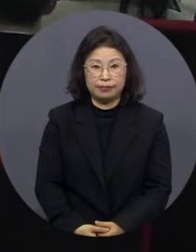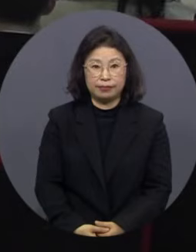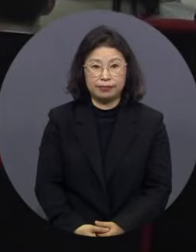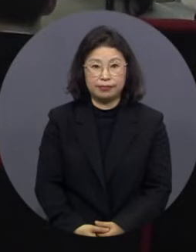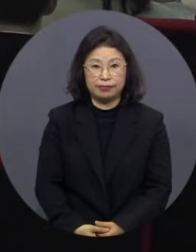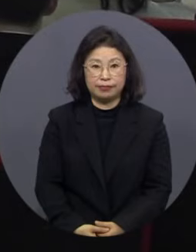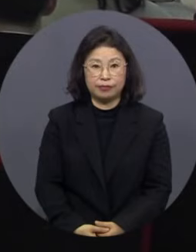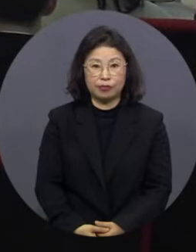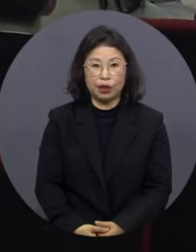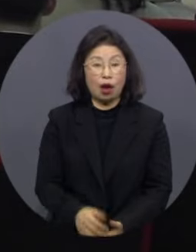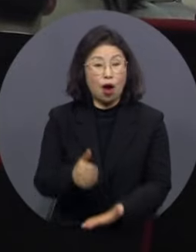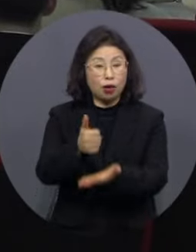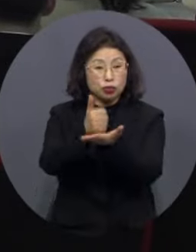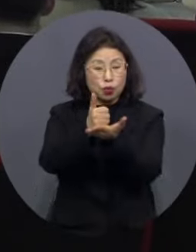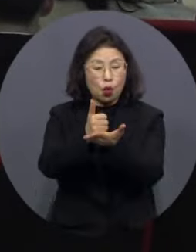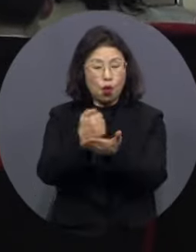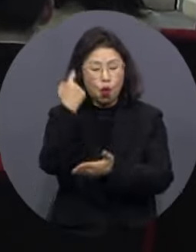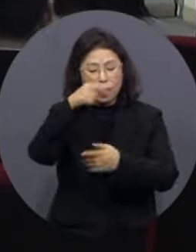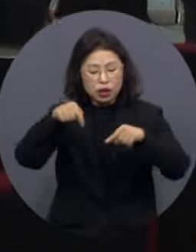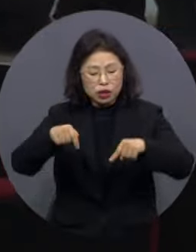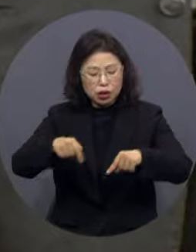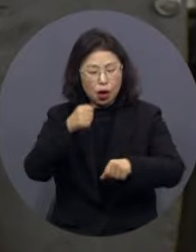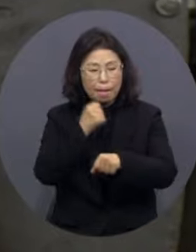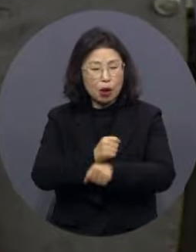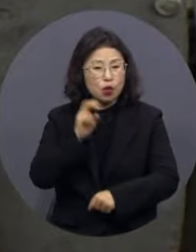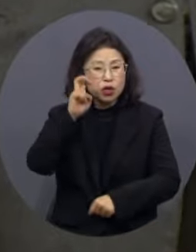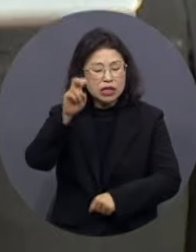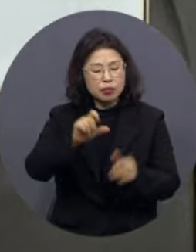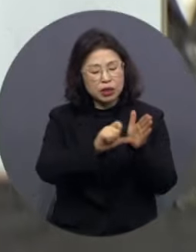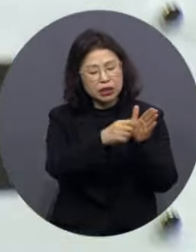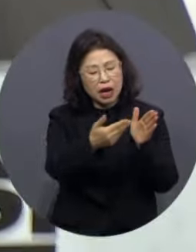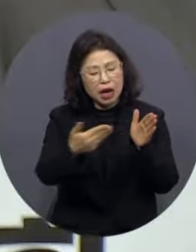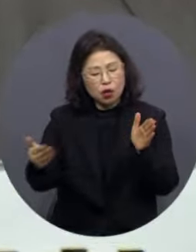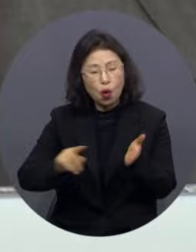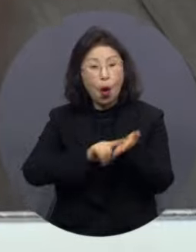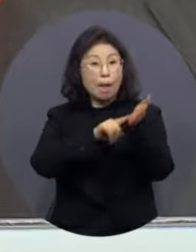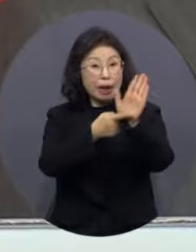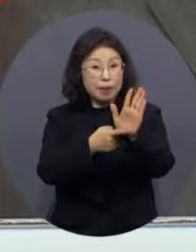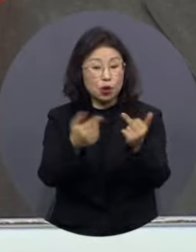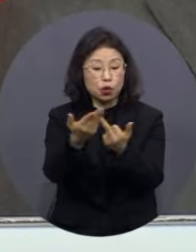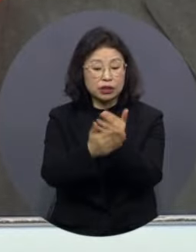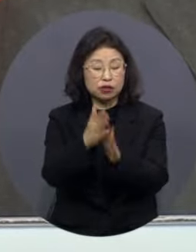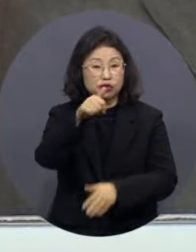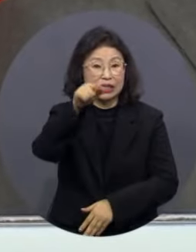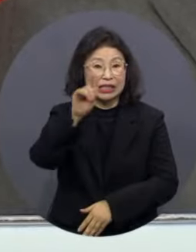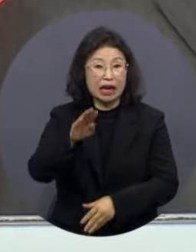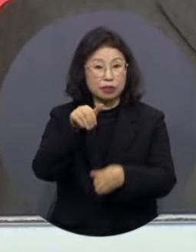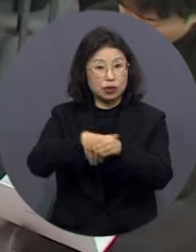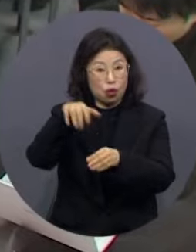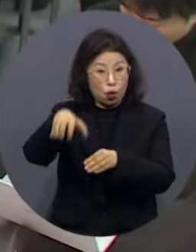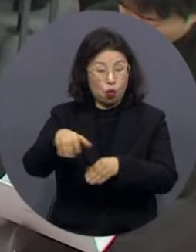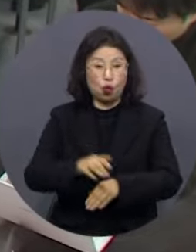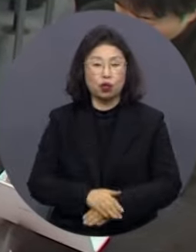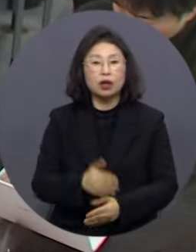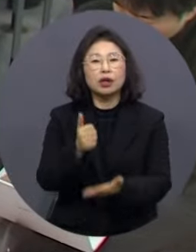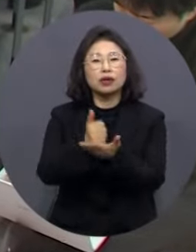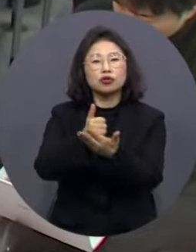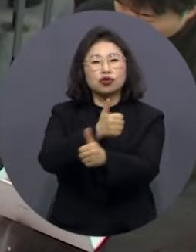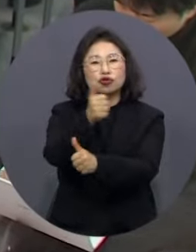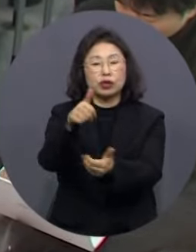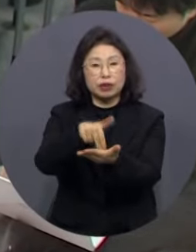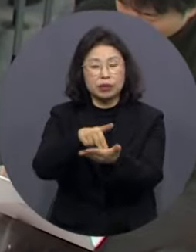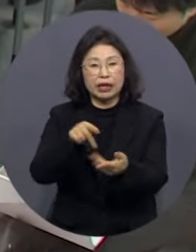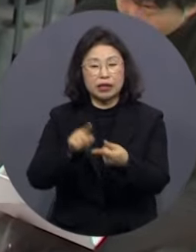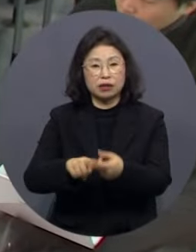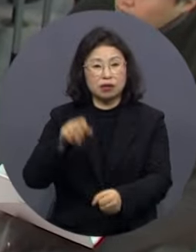공천 후보를 면접한지 2월 만에 발표된 국민의 임 제주시갑 선거구 후보 공천관리위원회는